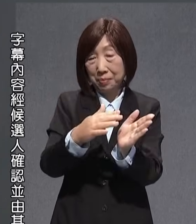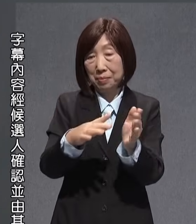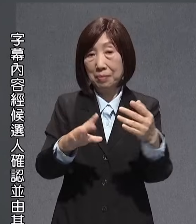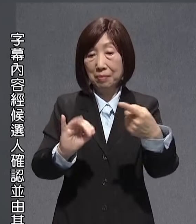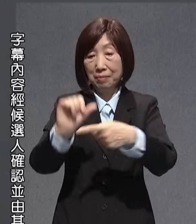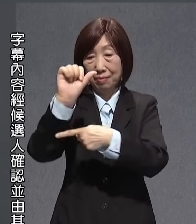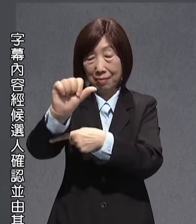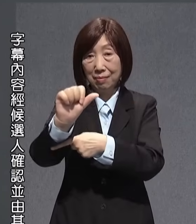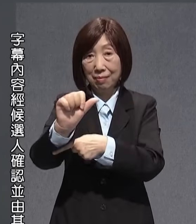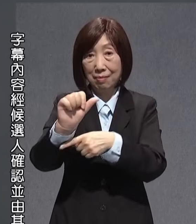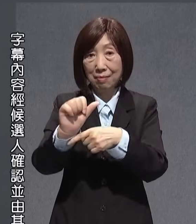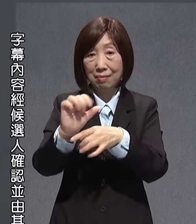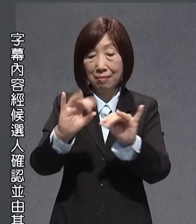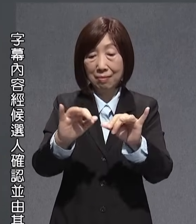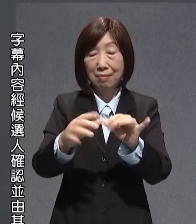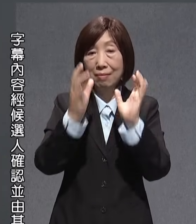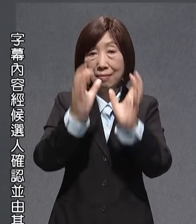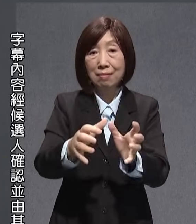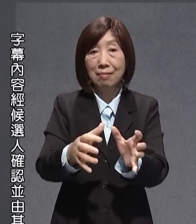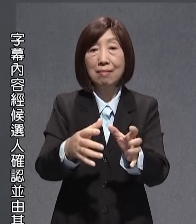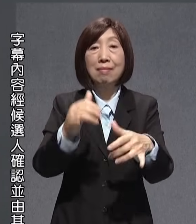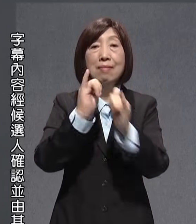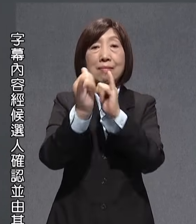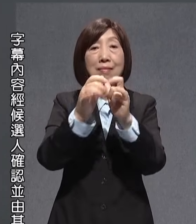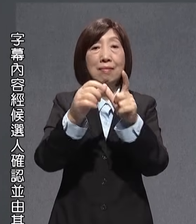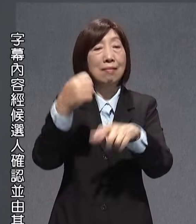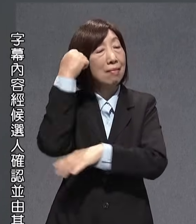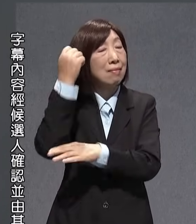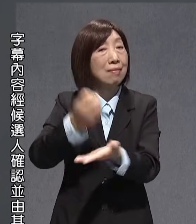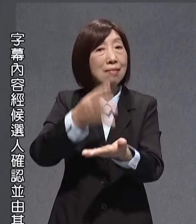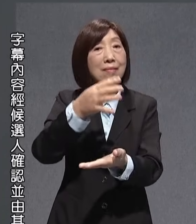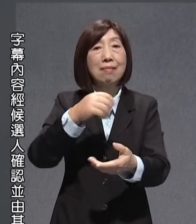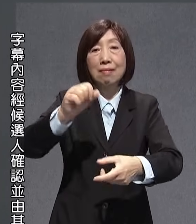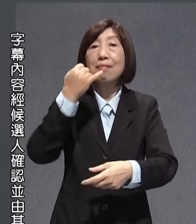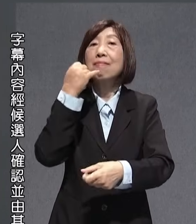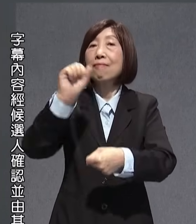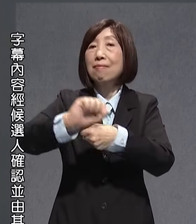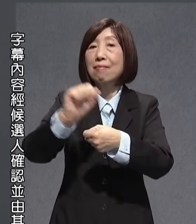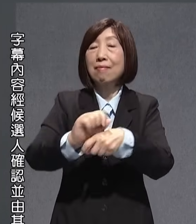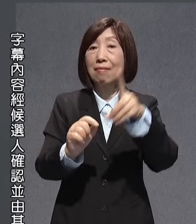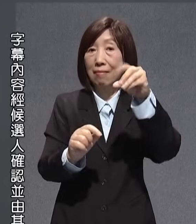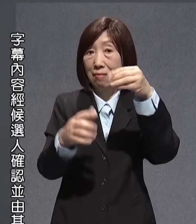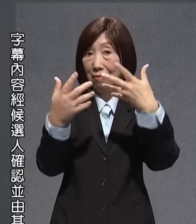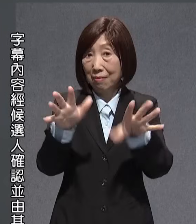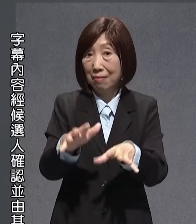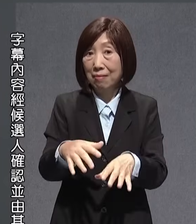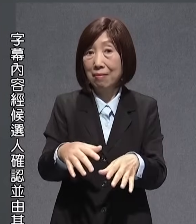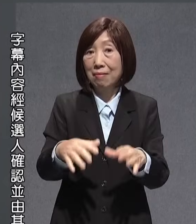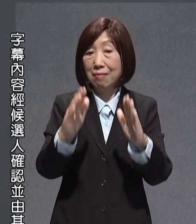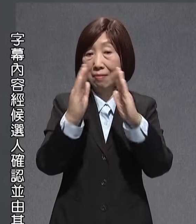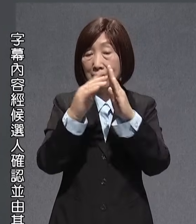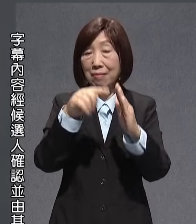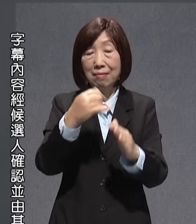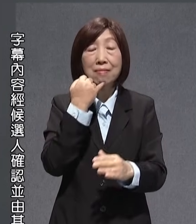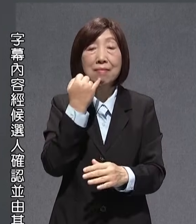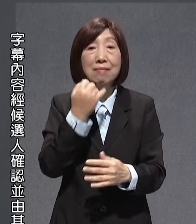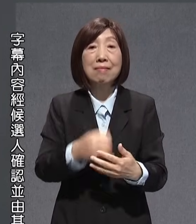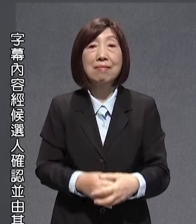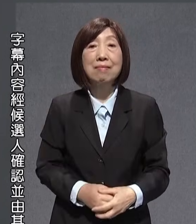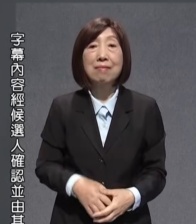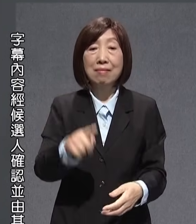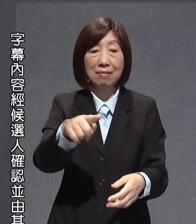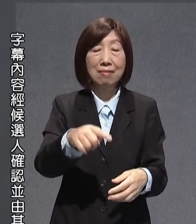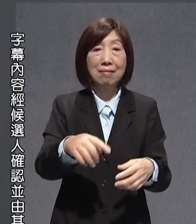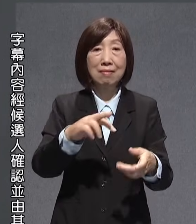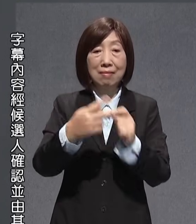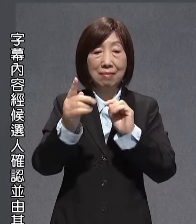5%的这个土地来盖社会住宅，就可以再增加10,000多户的社会住宅。这远比